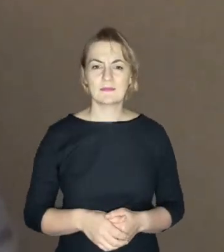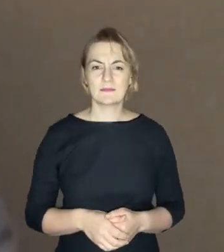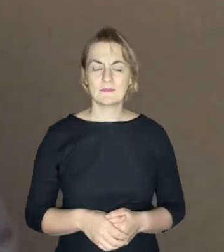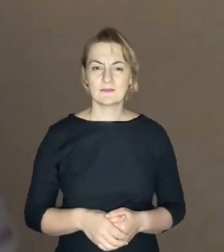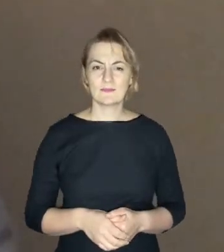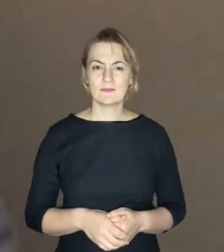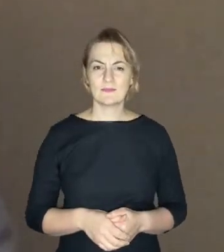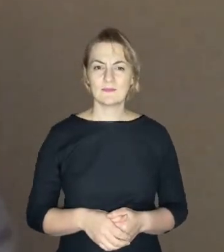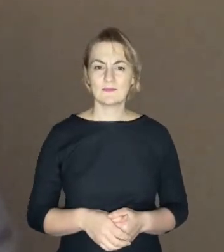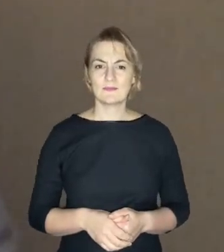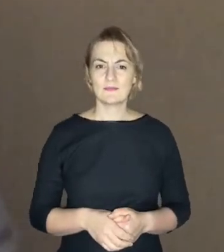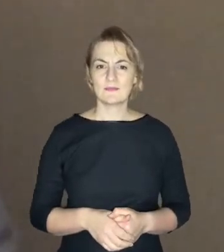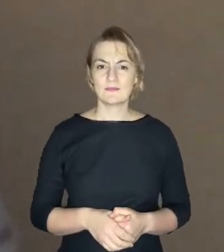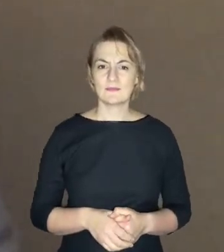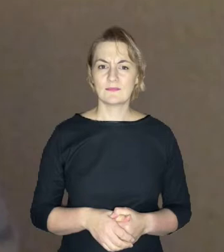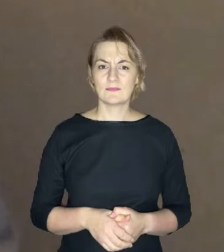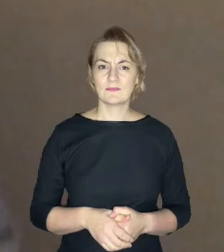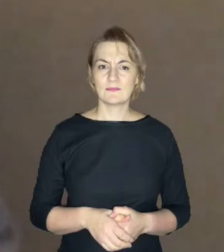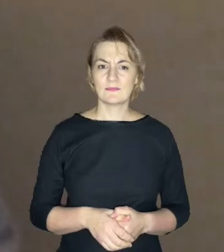Zapomnieć,